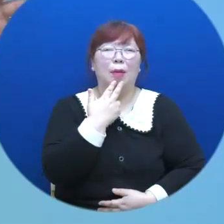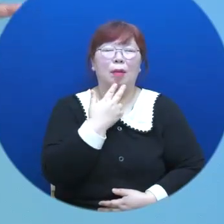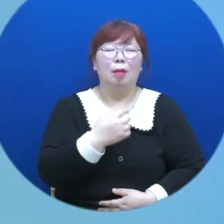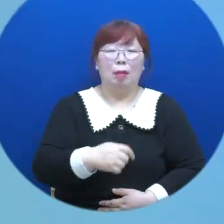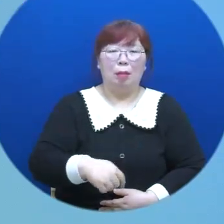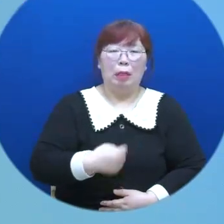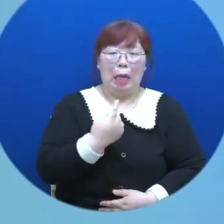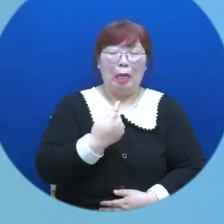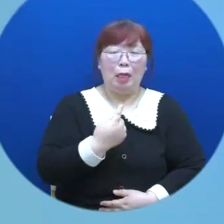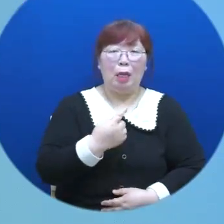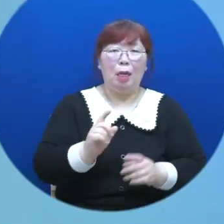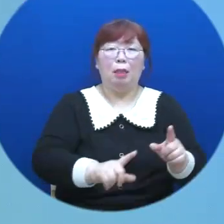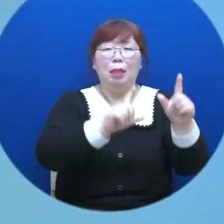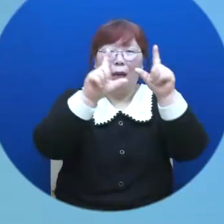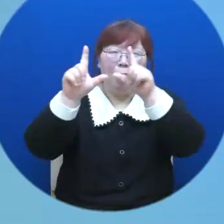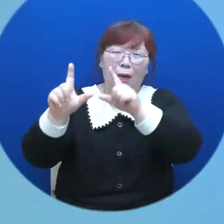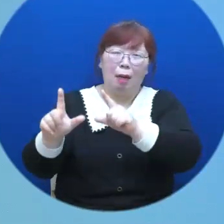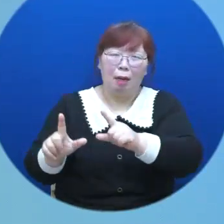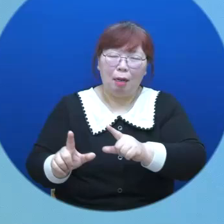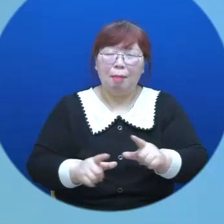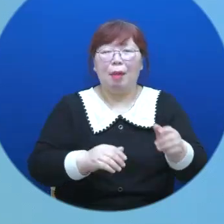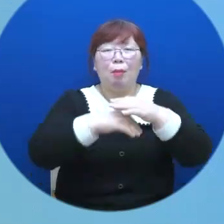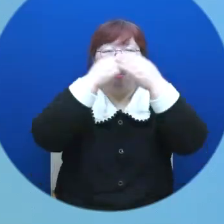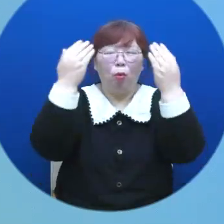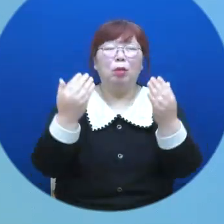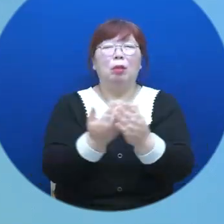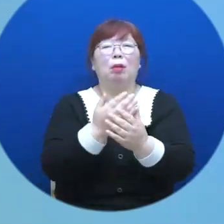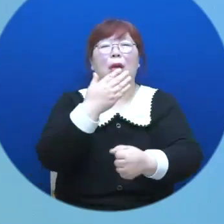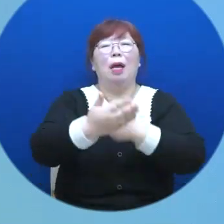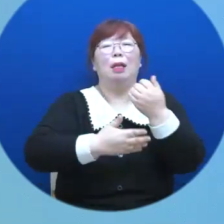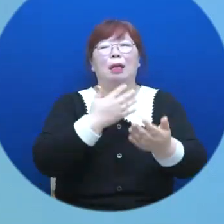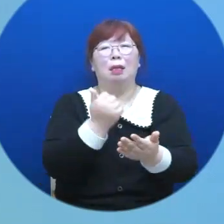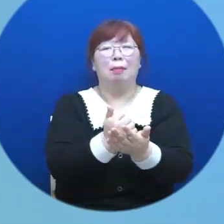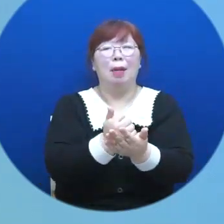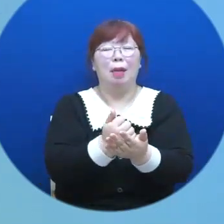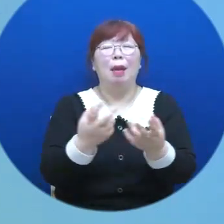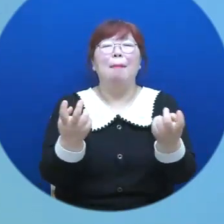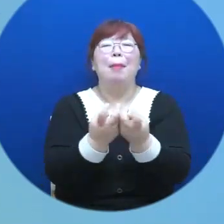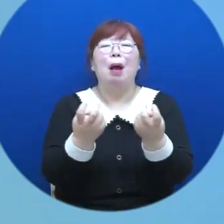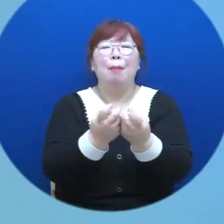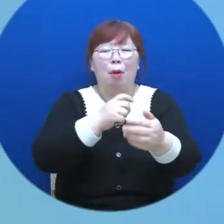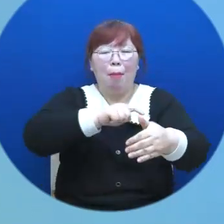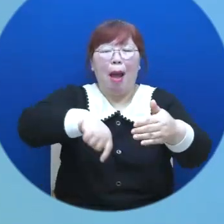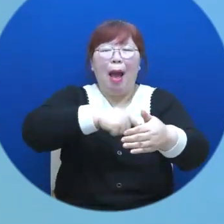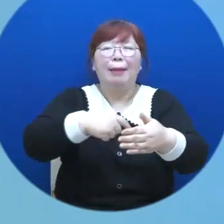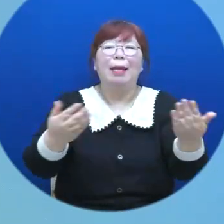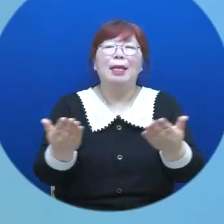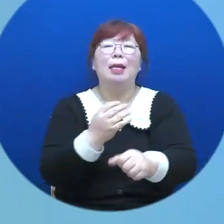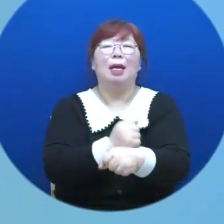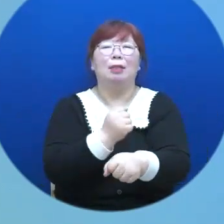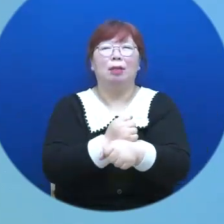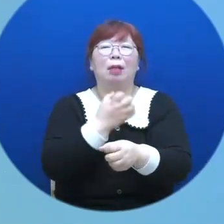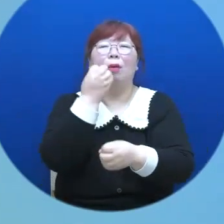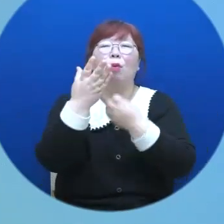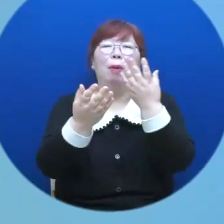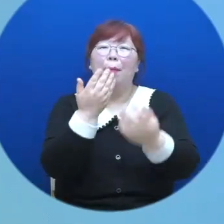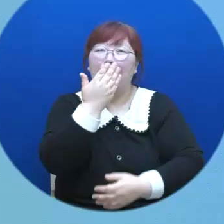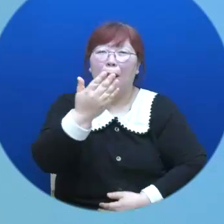자기가 지나온 모든 것들은 하나님의 섭리 속에 하나님이 일하셨다고 말할 수 있느냐는